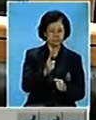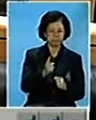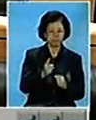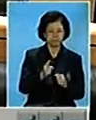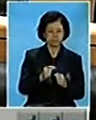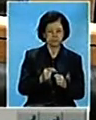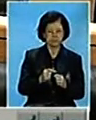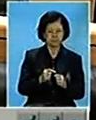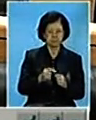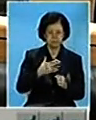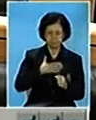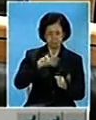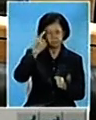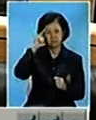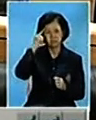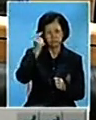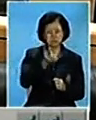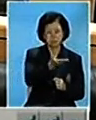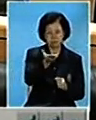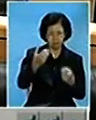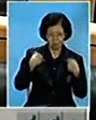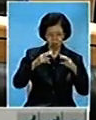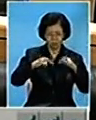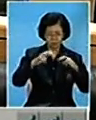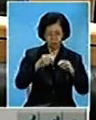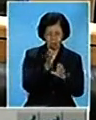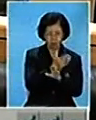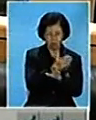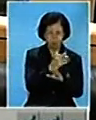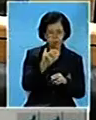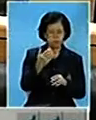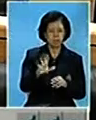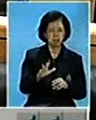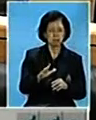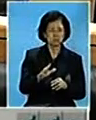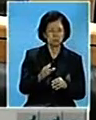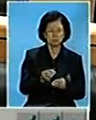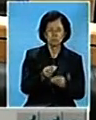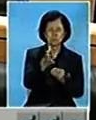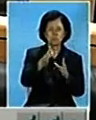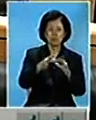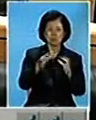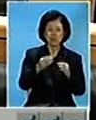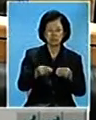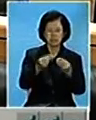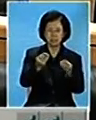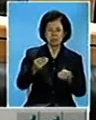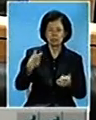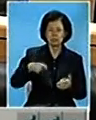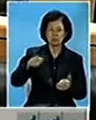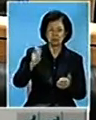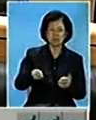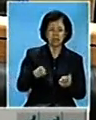เวลาผมไม่รู้นะครับว่าเรื่องนี้ท่านมีการวิจัยมาก่อนหน้านี้แล้วเราส่งเรื่องไปให้ศาลรัฐธรรมนูญตีความว่าศาลรัฐธรรมนูญสามารถที่